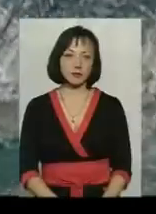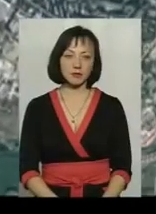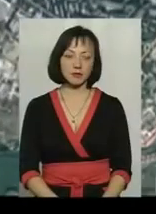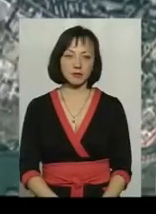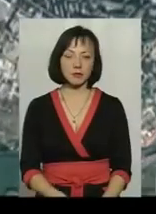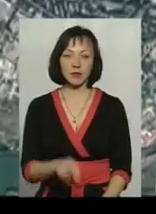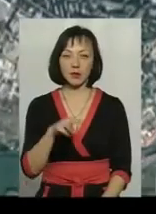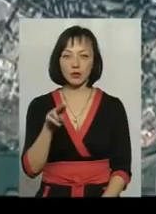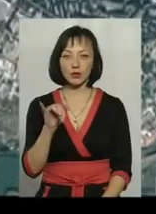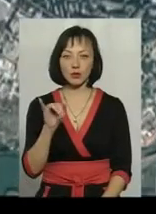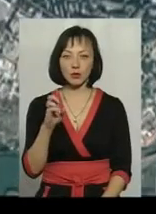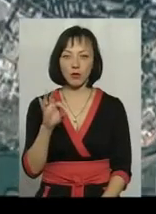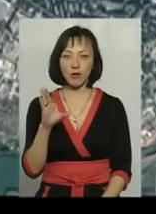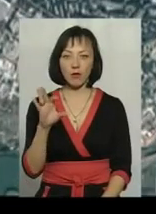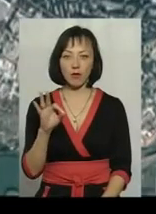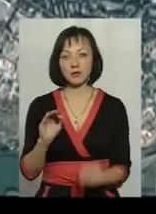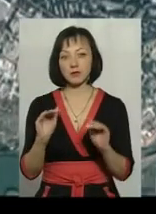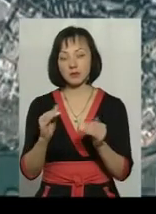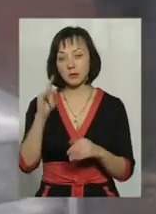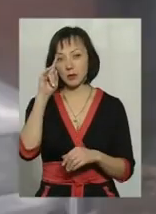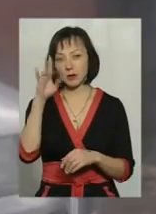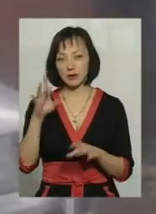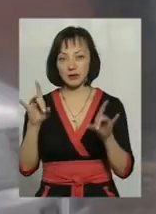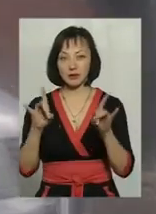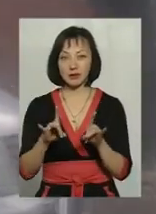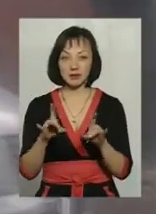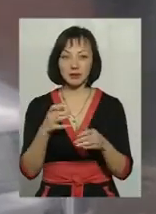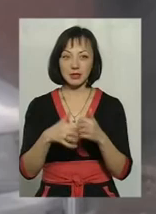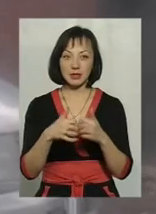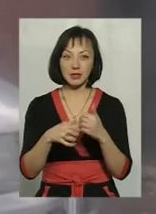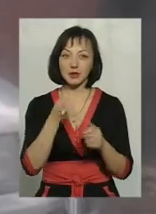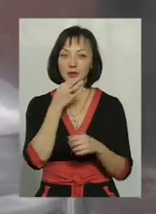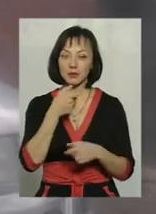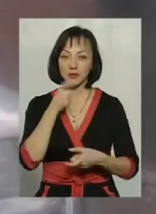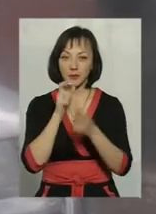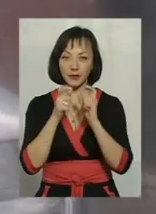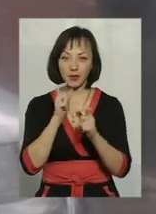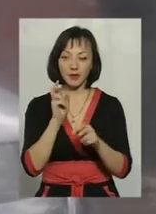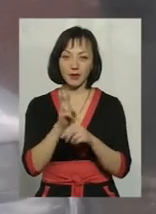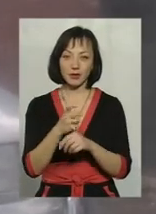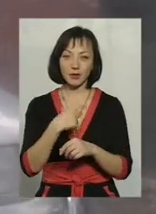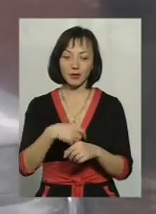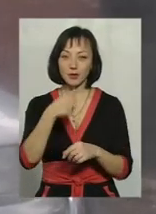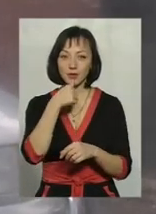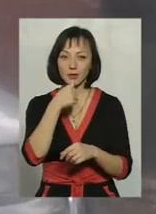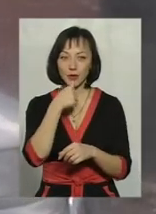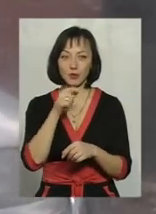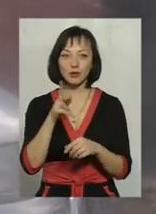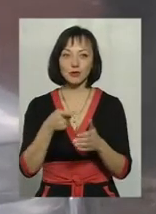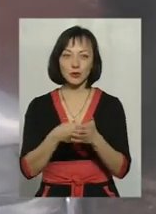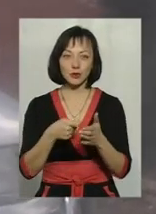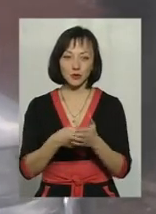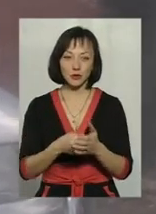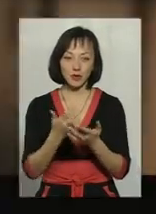Мікрорайон Дубове – непримітний, але досить популярний генделик серед любителів перехилити чарку. Йдемо і собі спробувати, чим тут